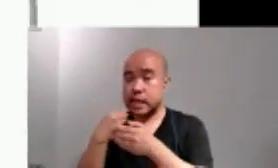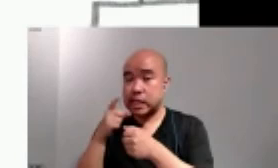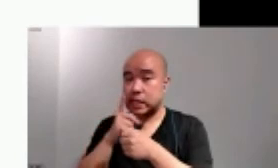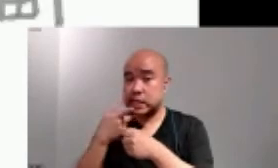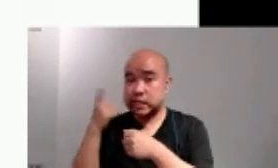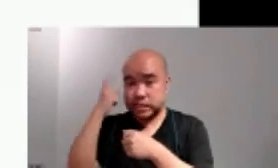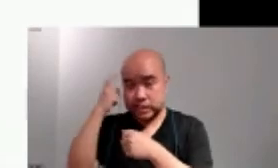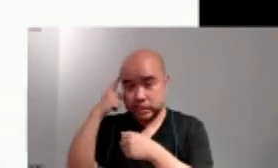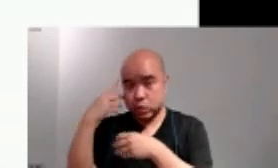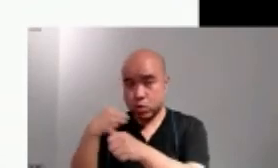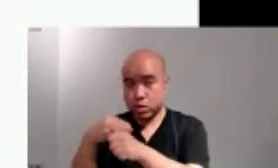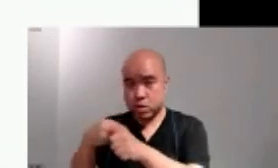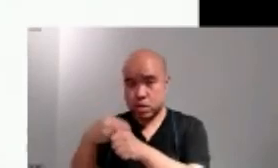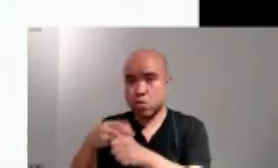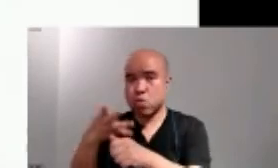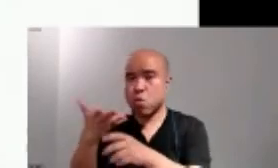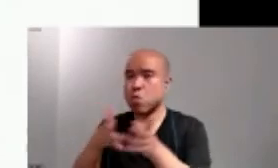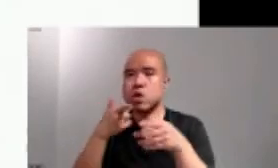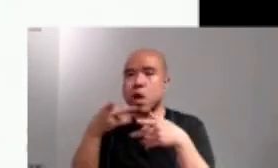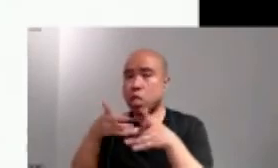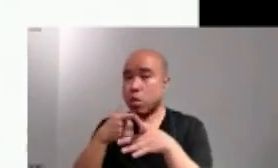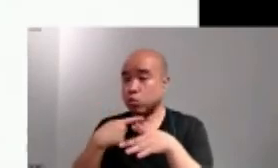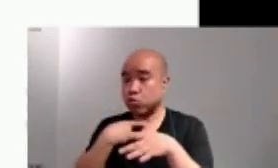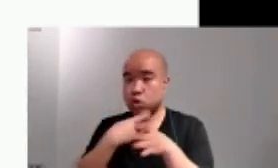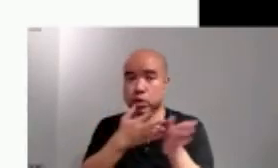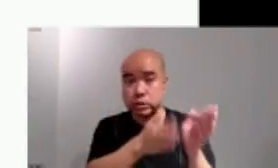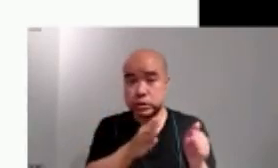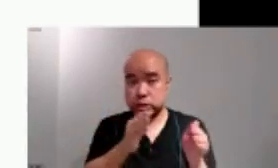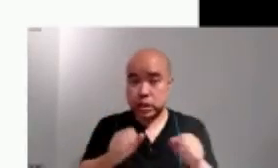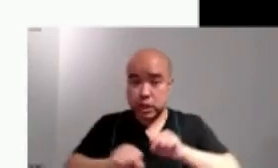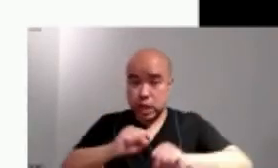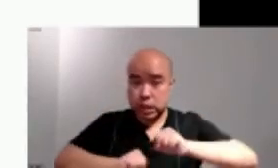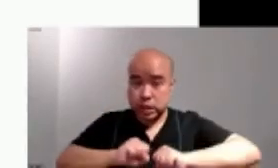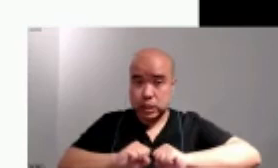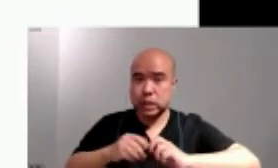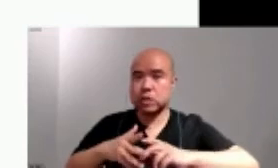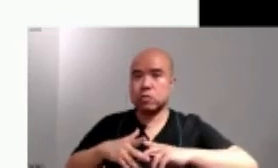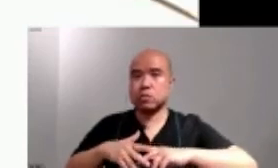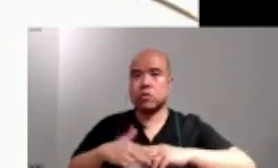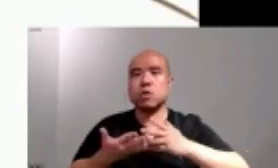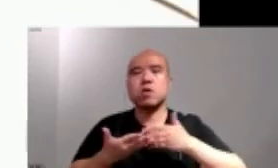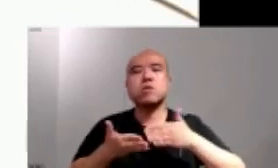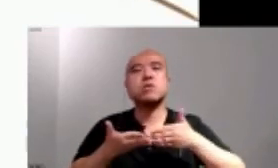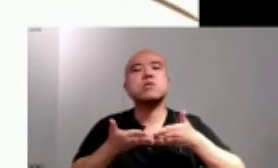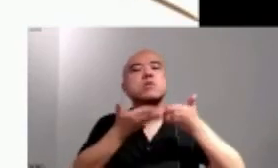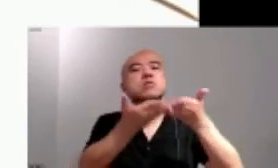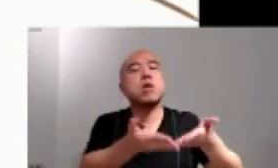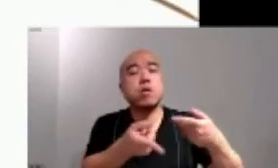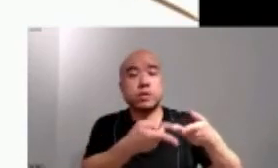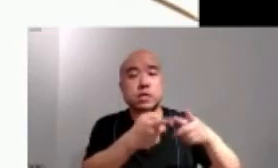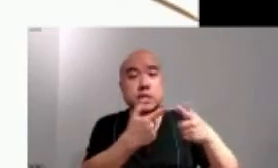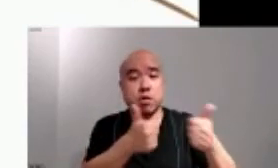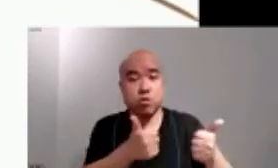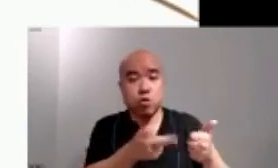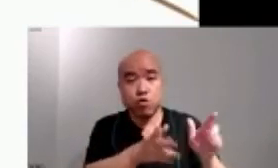小朋友需要的活动，还可以给机构就他们的建议提供更合适的服务。我们相信每一